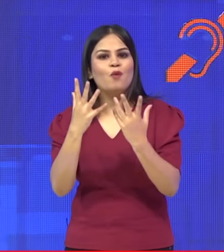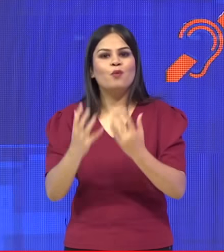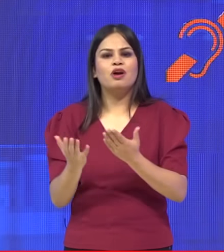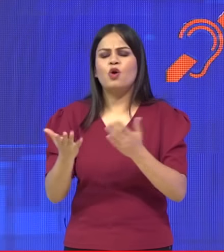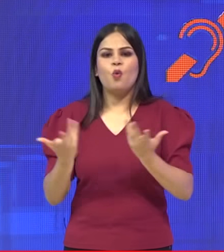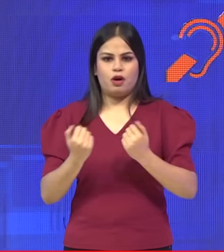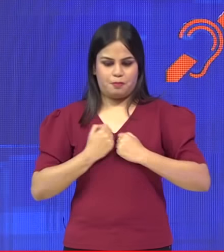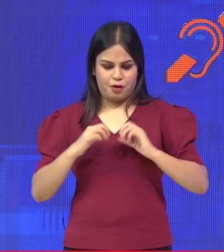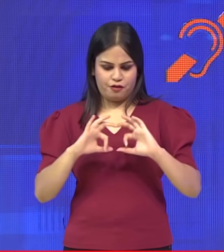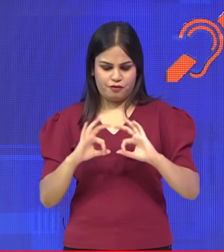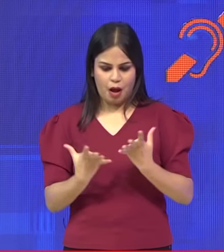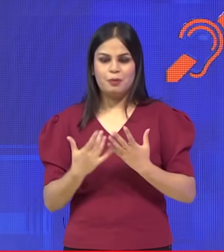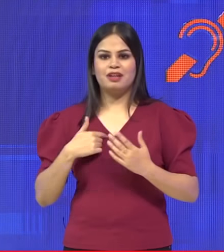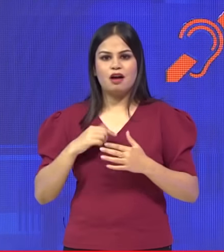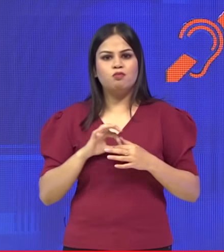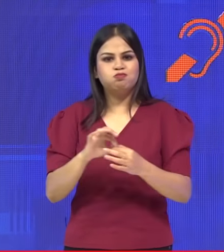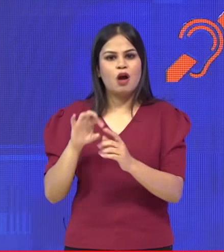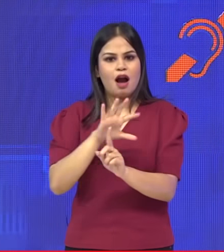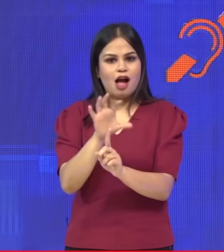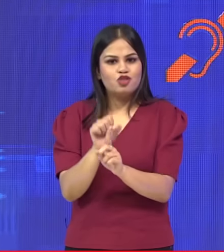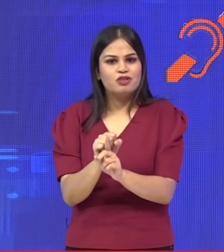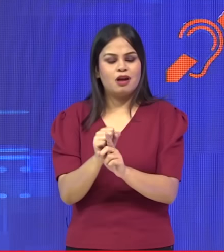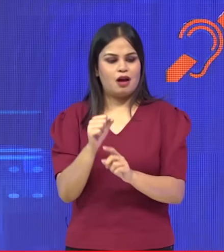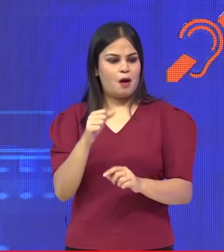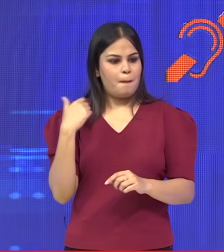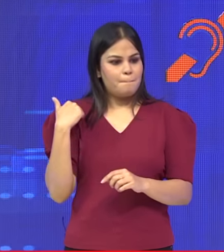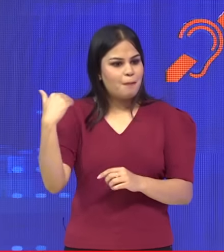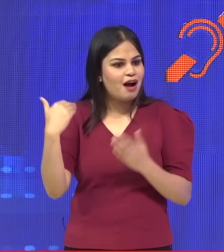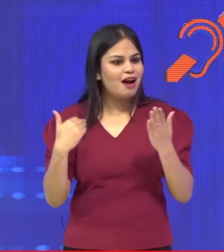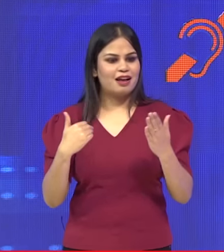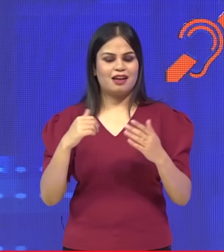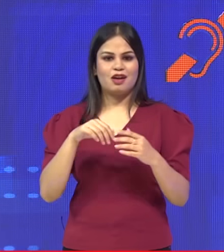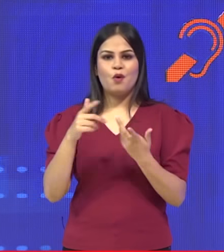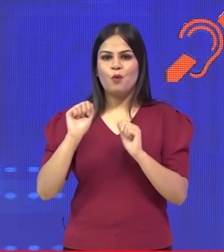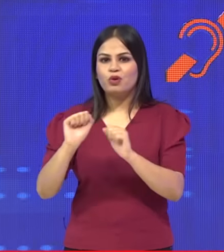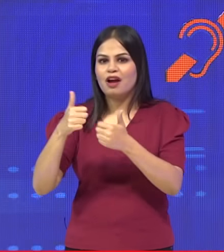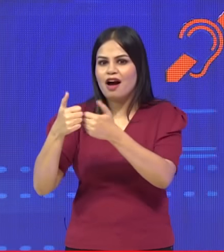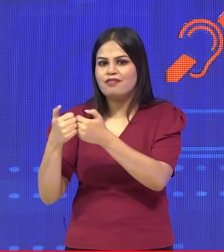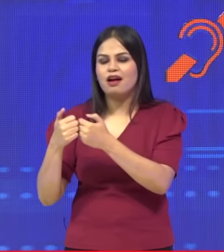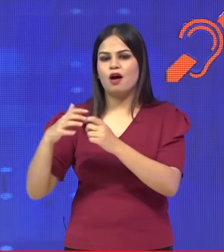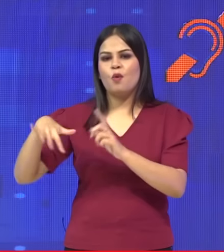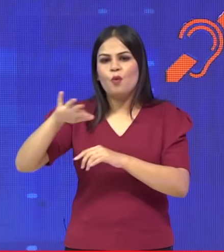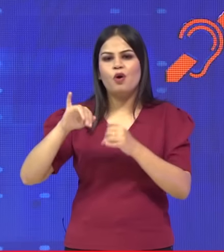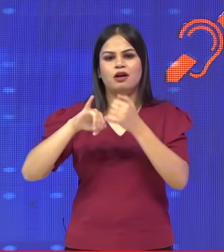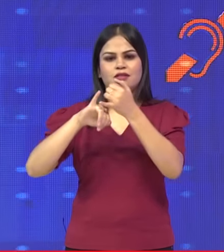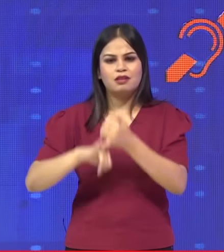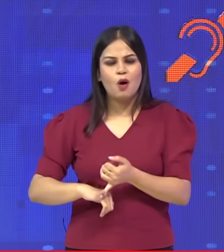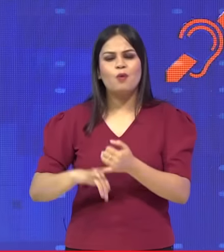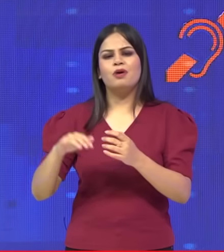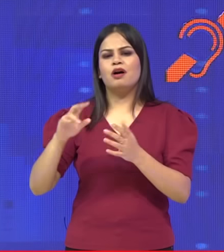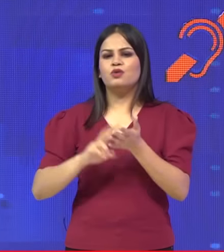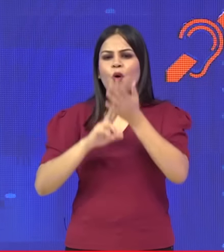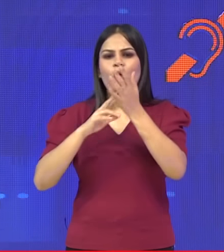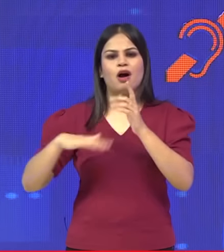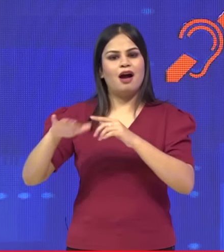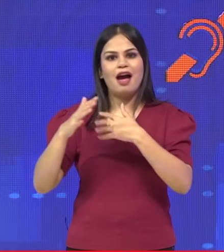यू नो भाइयों की बॉन्डिंग है उनकी गर्लफ्रेंड्स यू नो एवरीवन तू गेट डी और डी साउथ फैमिली और डी इन लॉस और व्हाट है दस पर डी